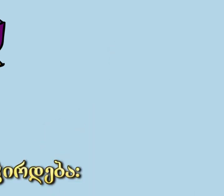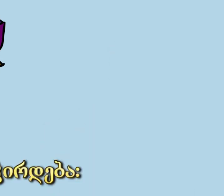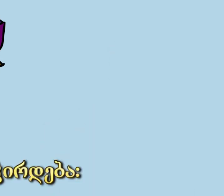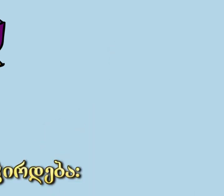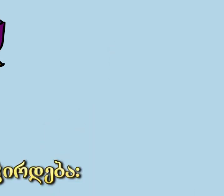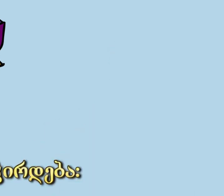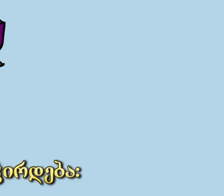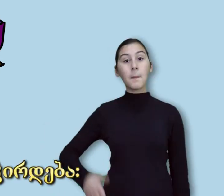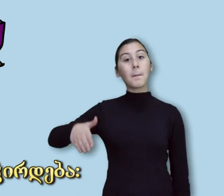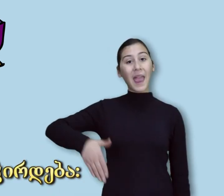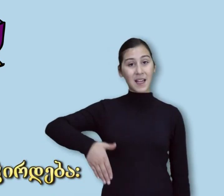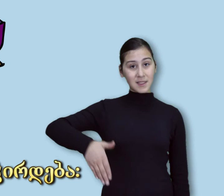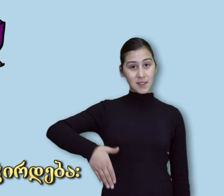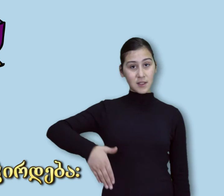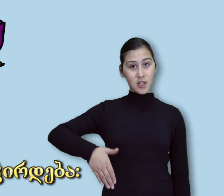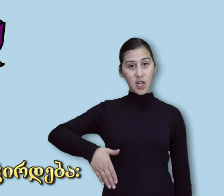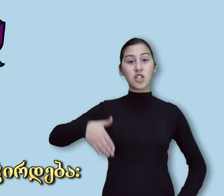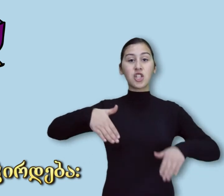ფეხზე ჩასაცმელად მჭირდება